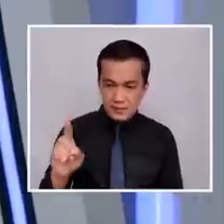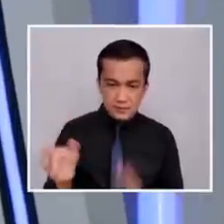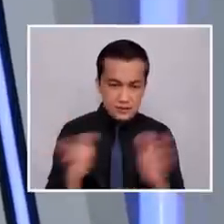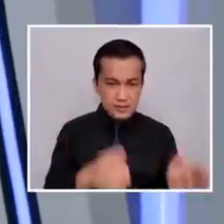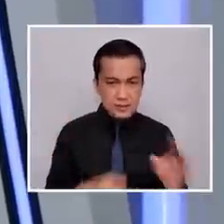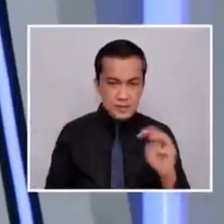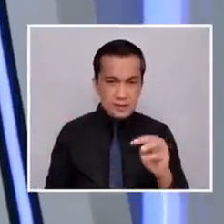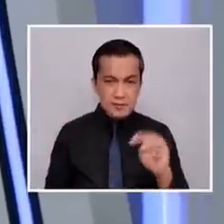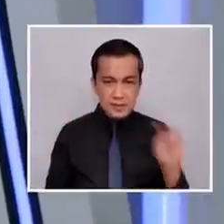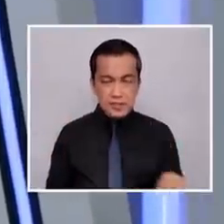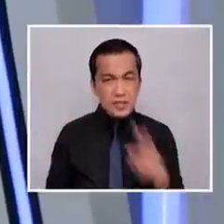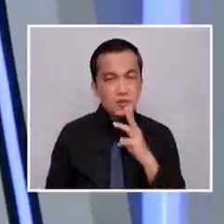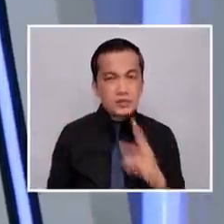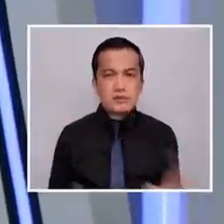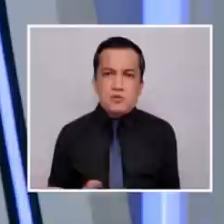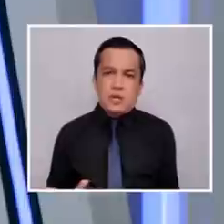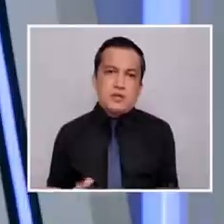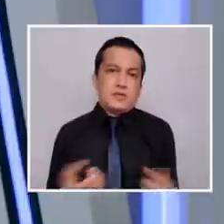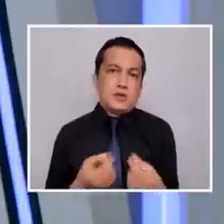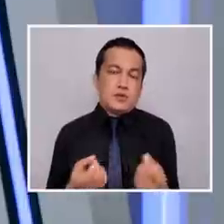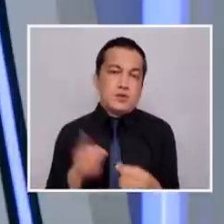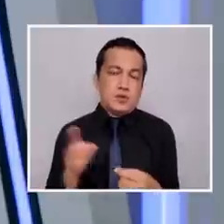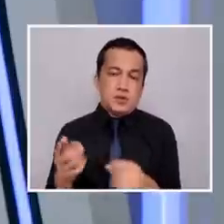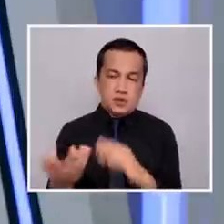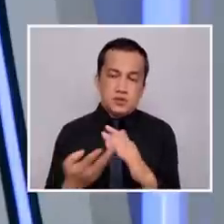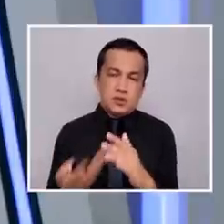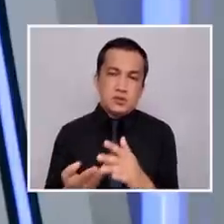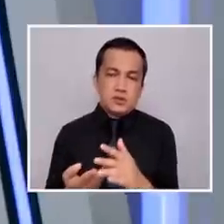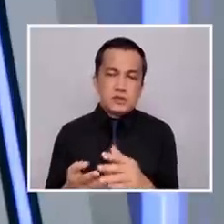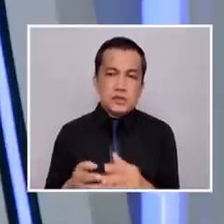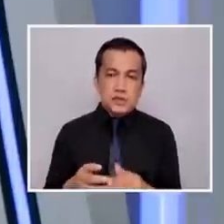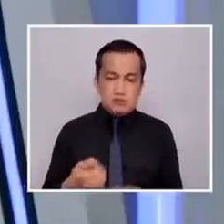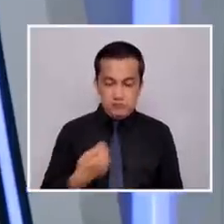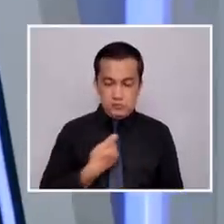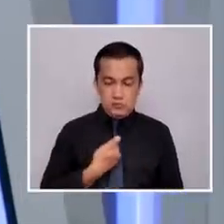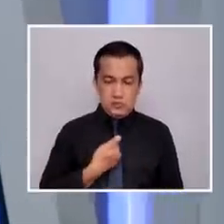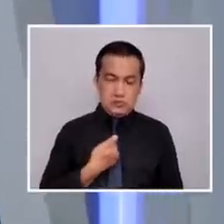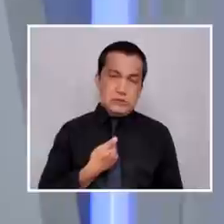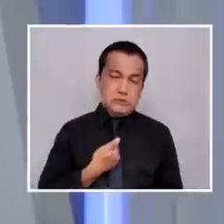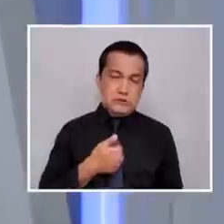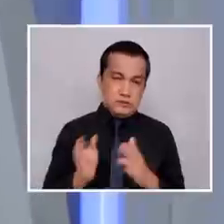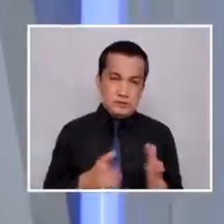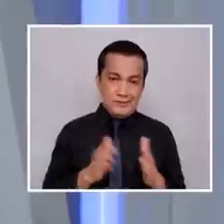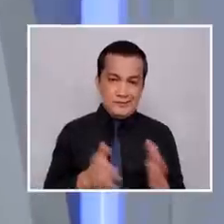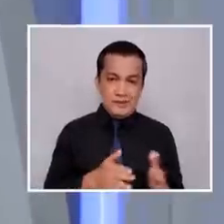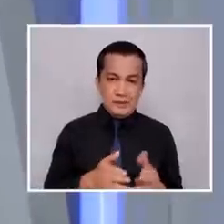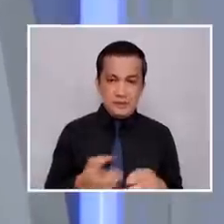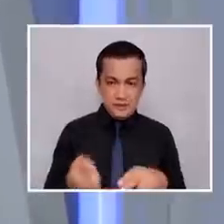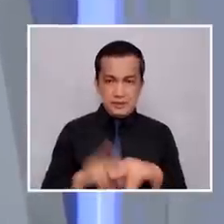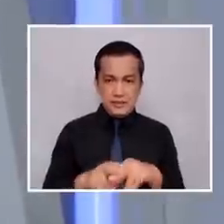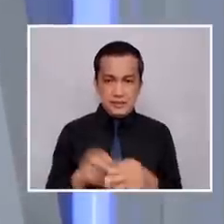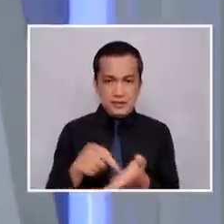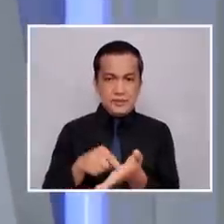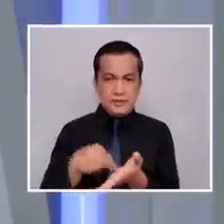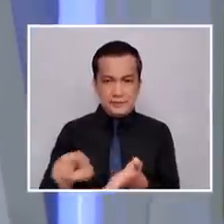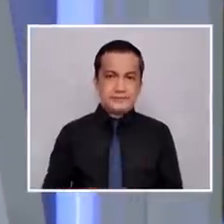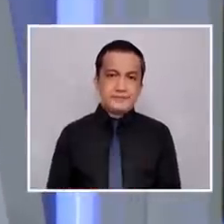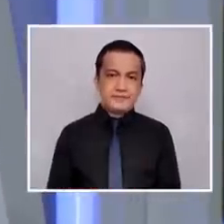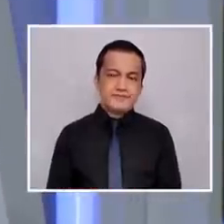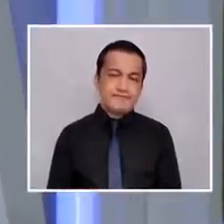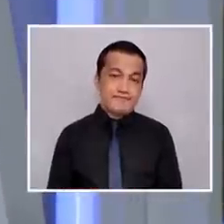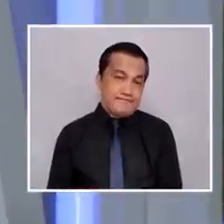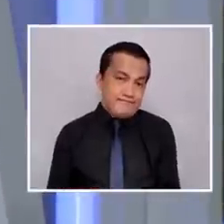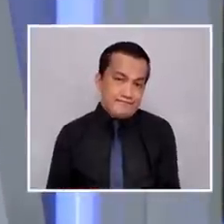Water. Wala namang magawa mga consumer kung hindi ihanda ang bulsa sa dagdag na bayarin.